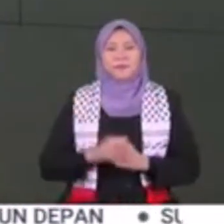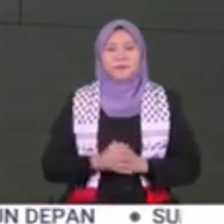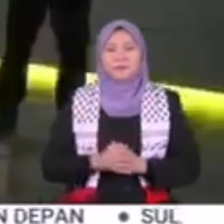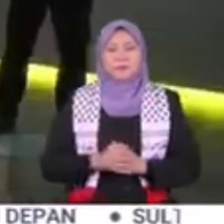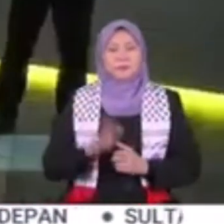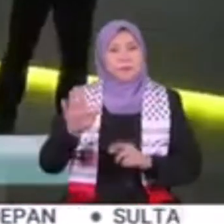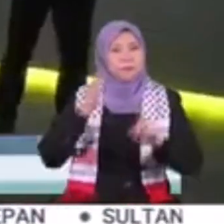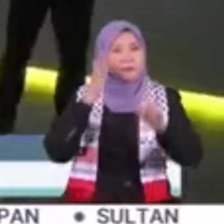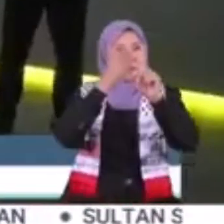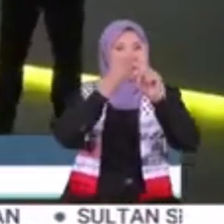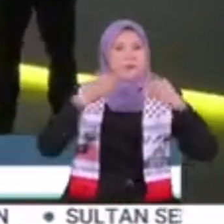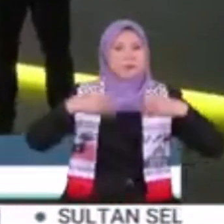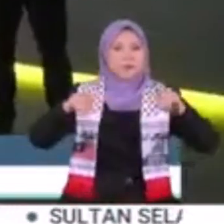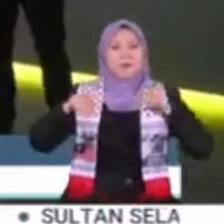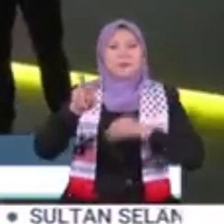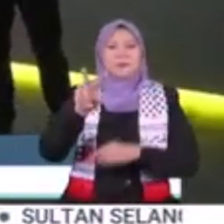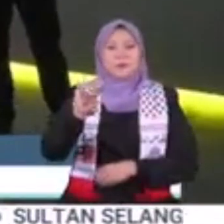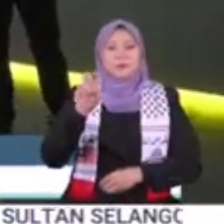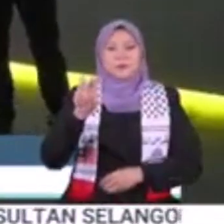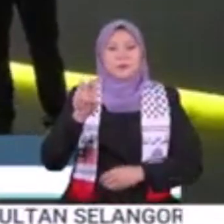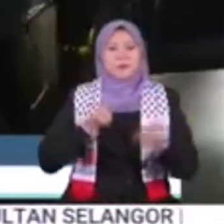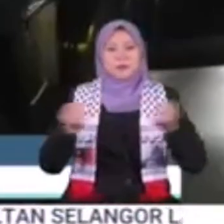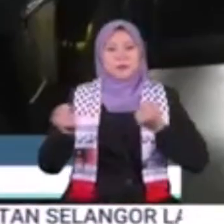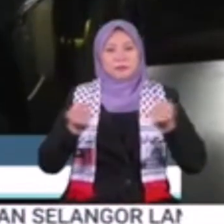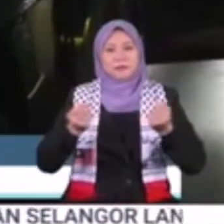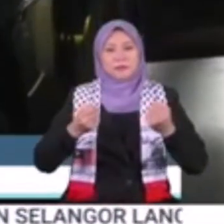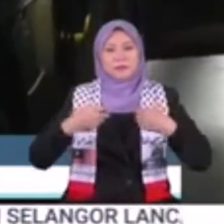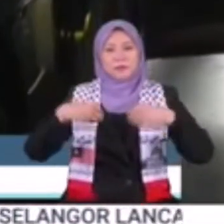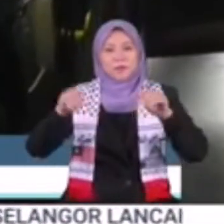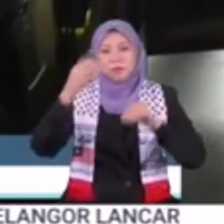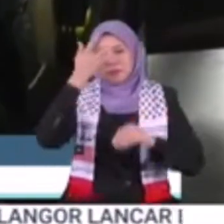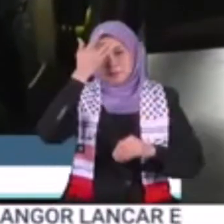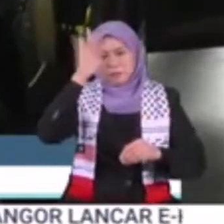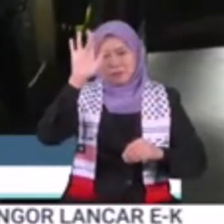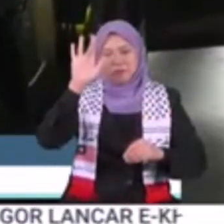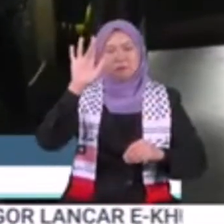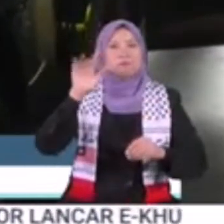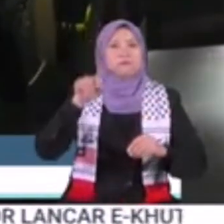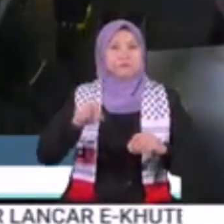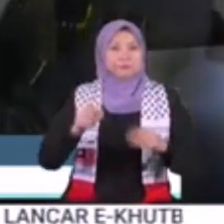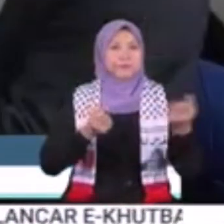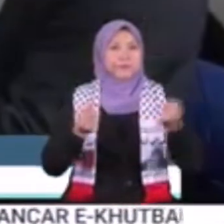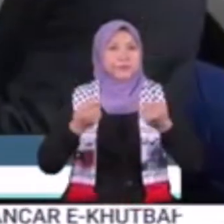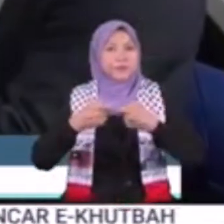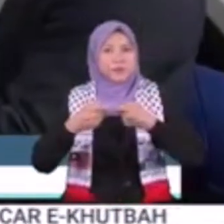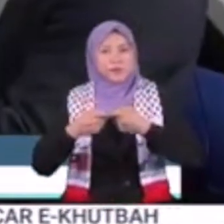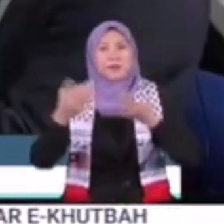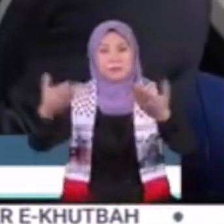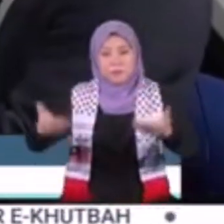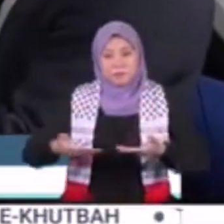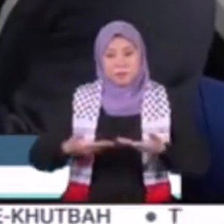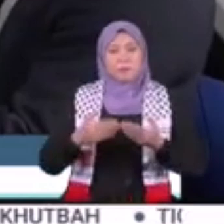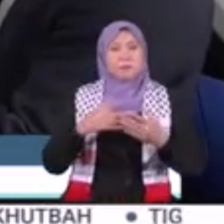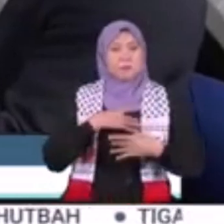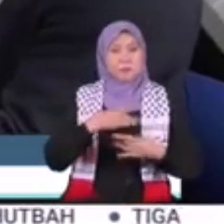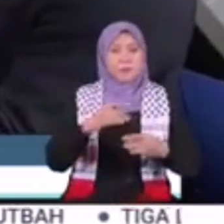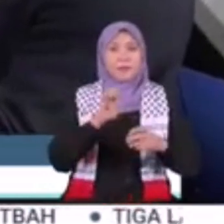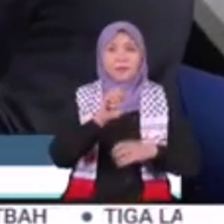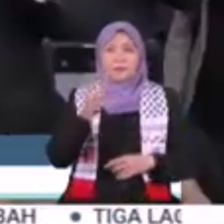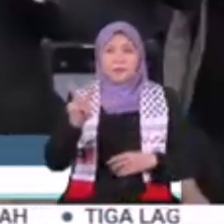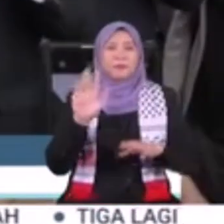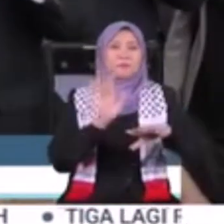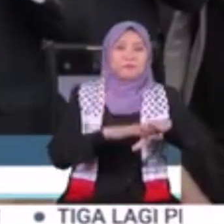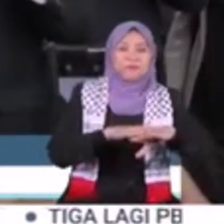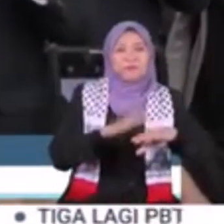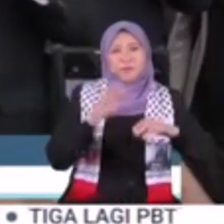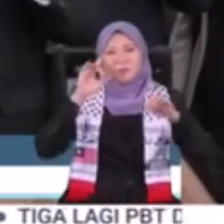Pihaknya meletakkan sasaran jualan sekitar 200 unit jualan kenderaan Smart #1 tahun hadapan selain mempelawa peminat EV untuk merasai